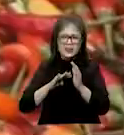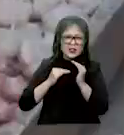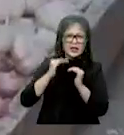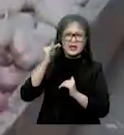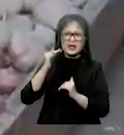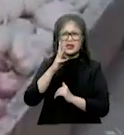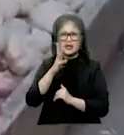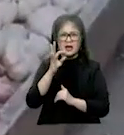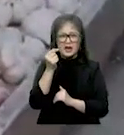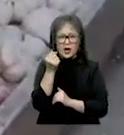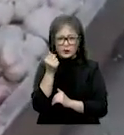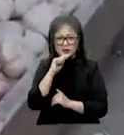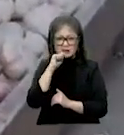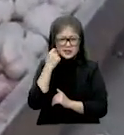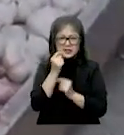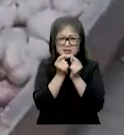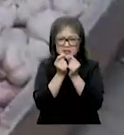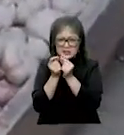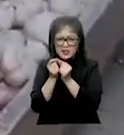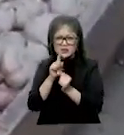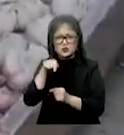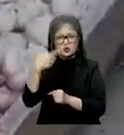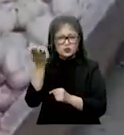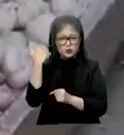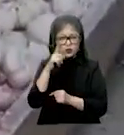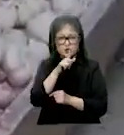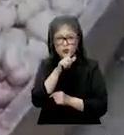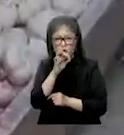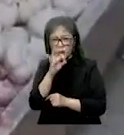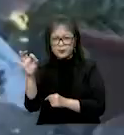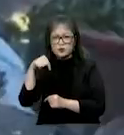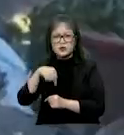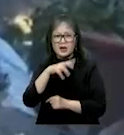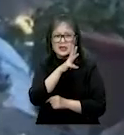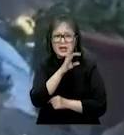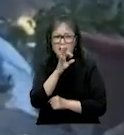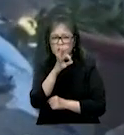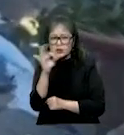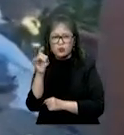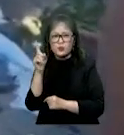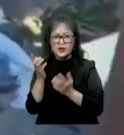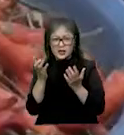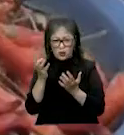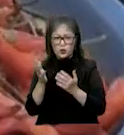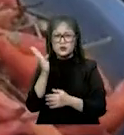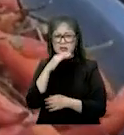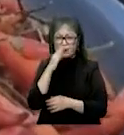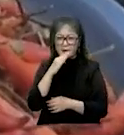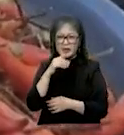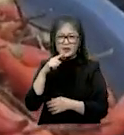sebelumnya Rp70.000, kini mencapai Rp300.000 per kilogram. Sementara itu, cabai merah keriting dari